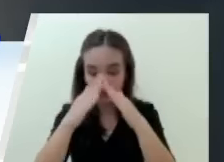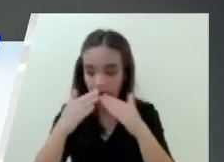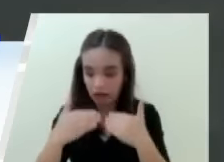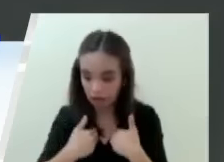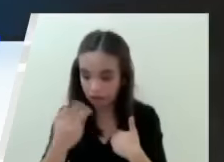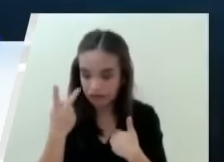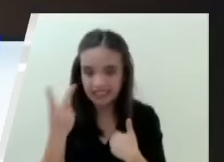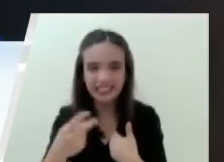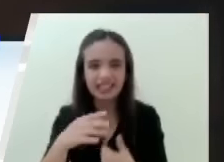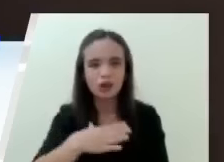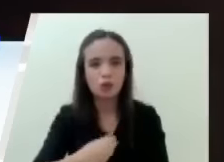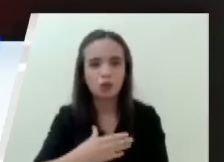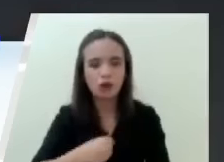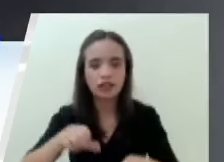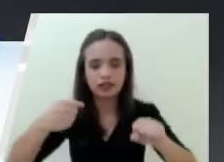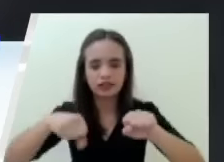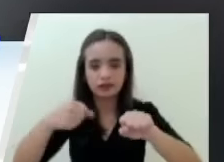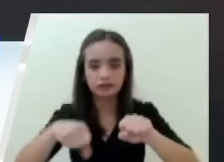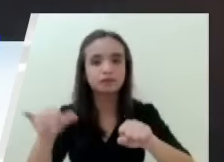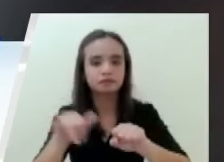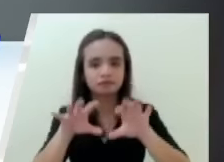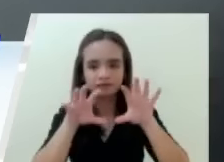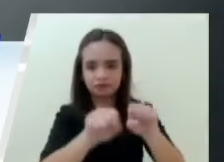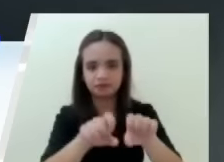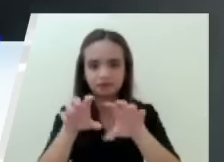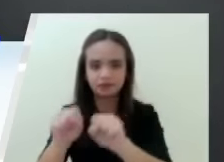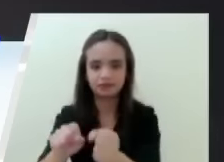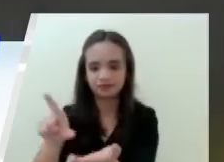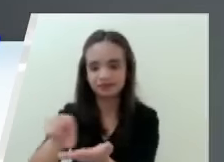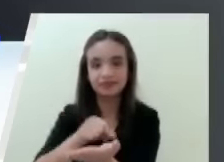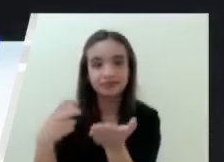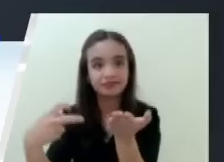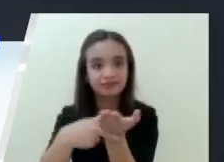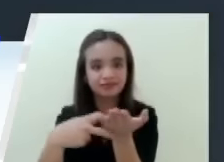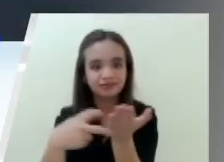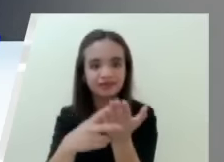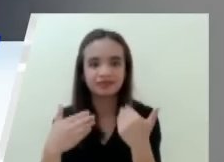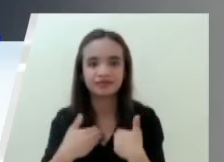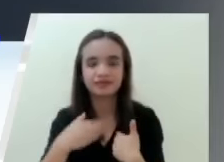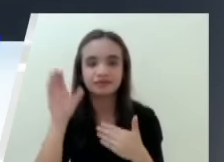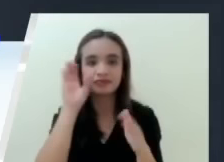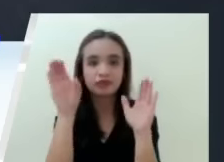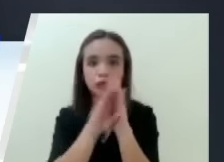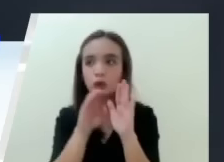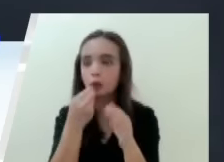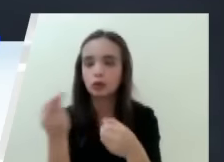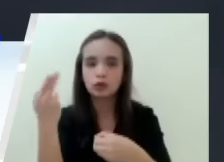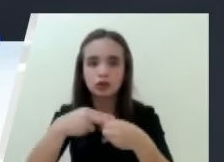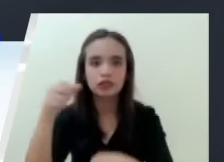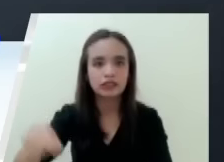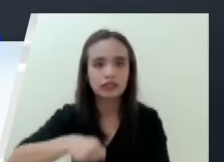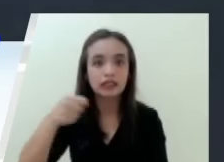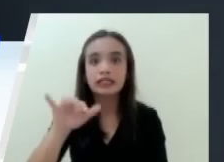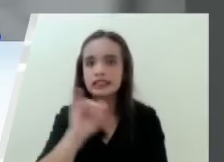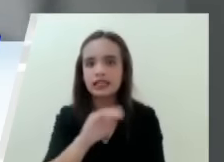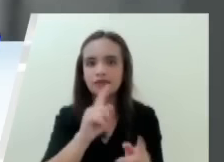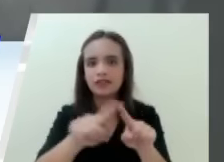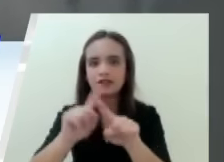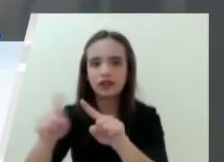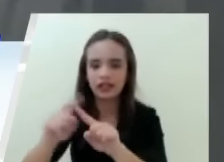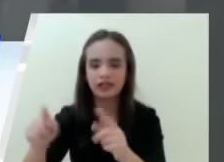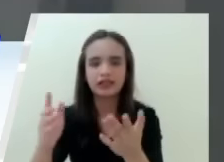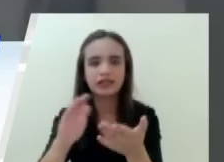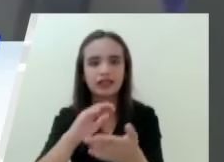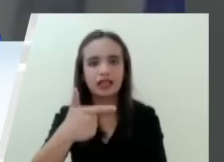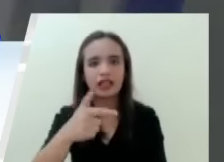motorsiklo. Kinumpiska din ang mga printed tickets na may larawan ng kasali sa raffle, pati ang mga gadget para sa live streaming at ang